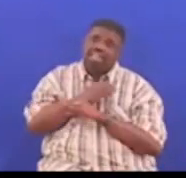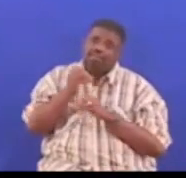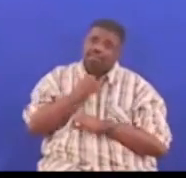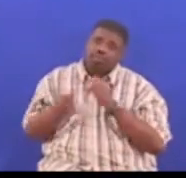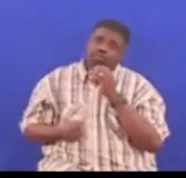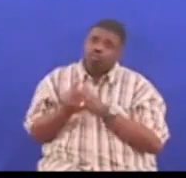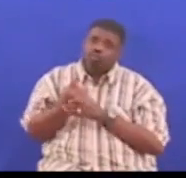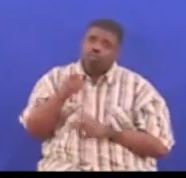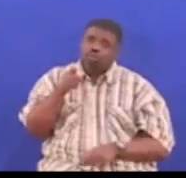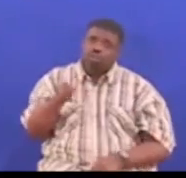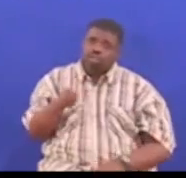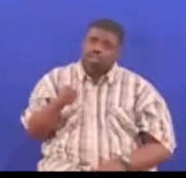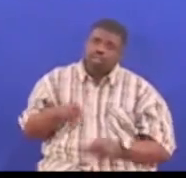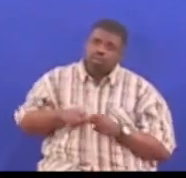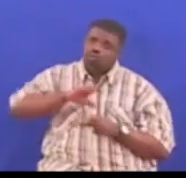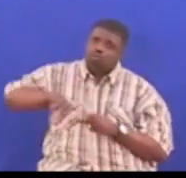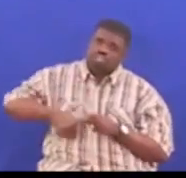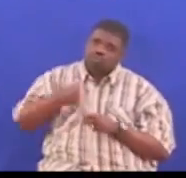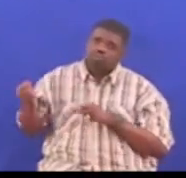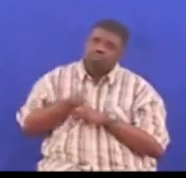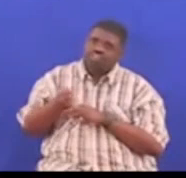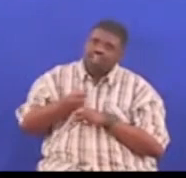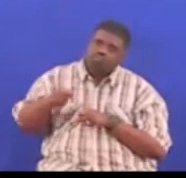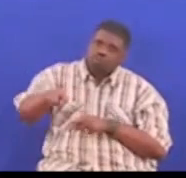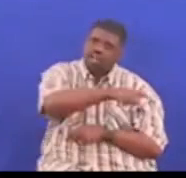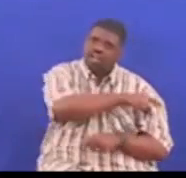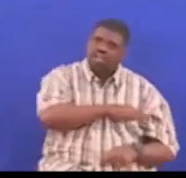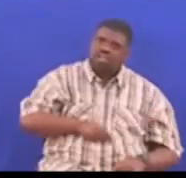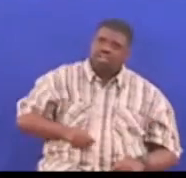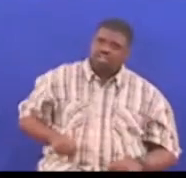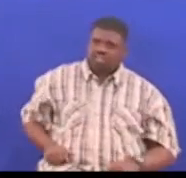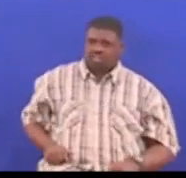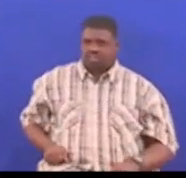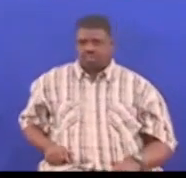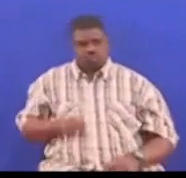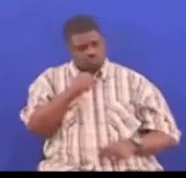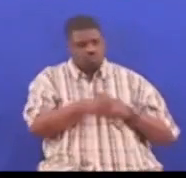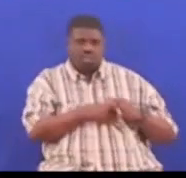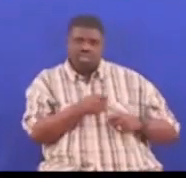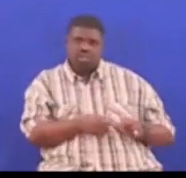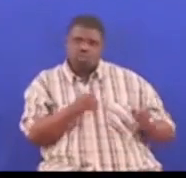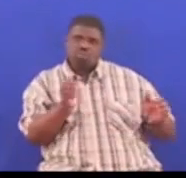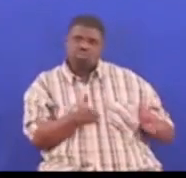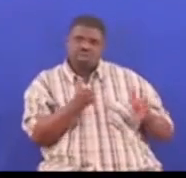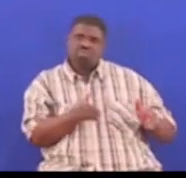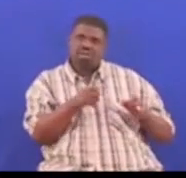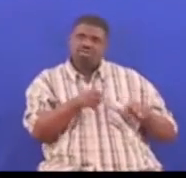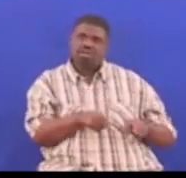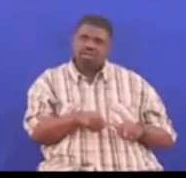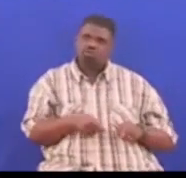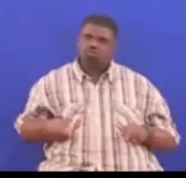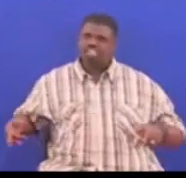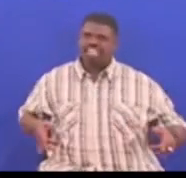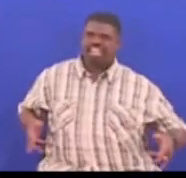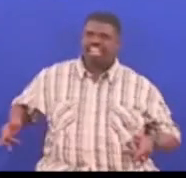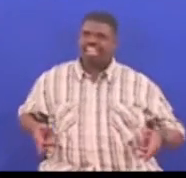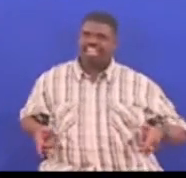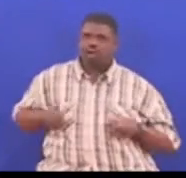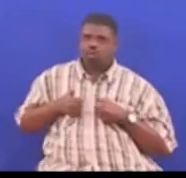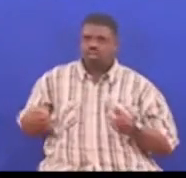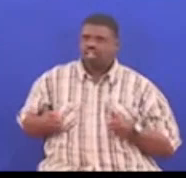kutokana na ubadhilifu uliofanywa kuendelea kujipamba hapa na kujitekenya wenyewe kwamba